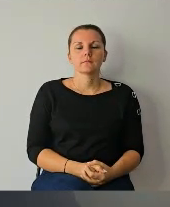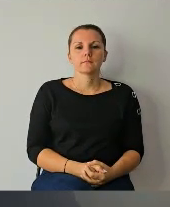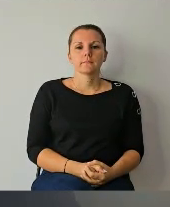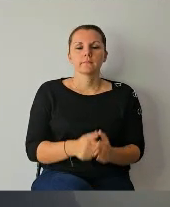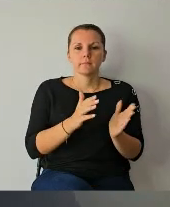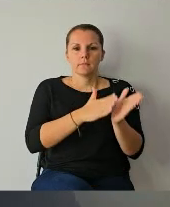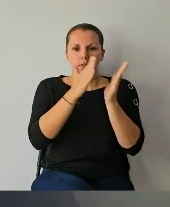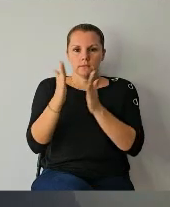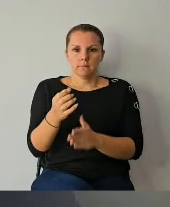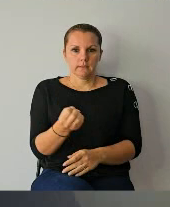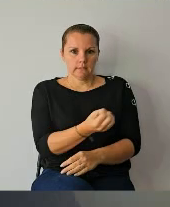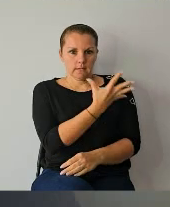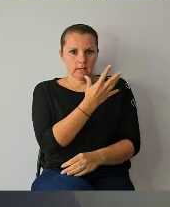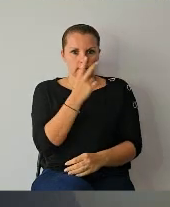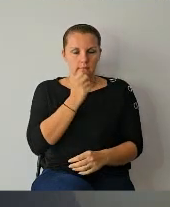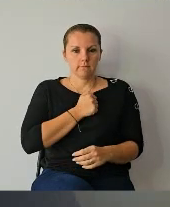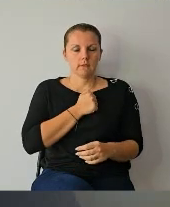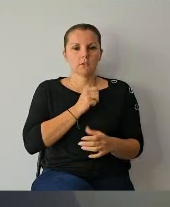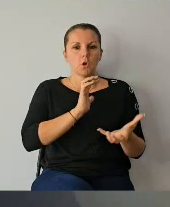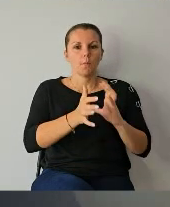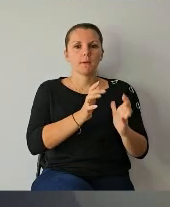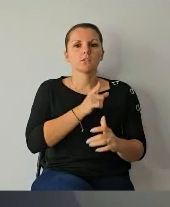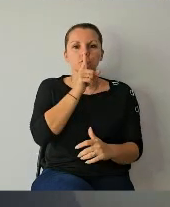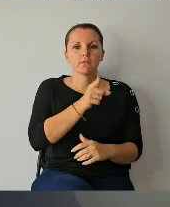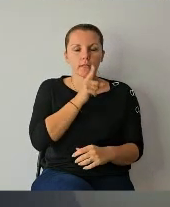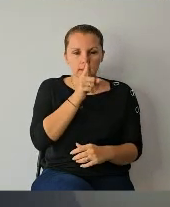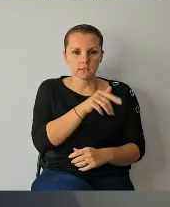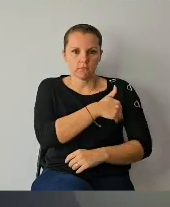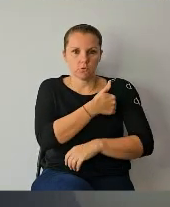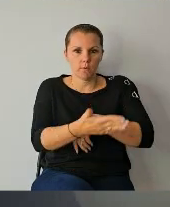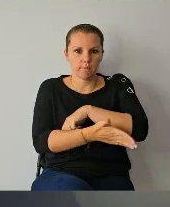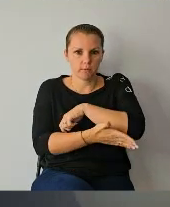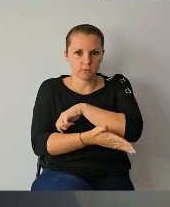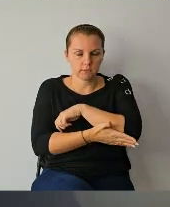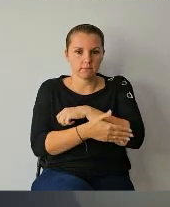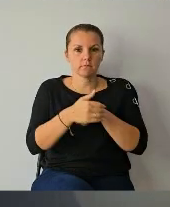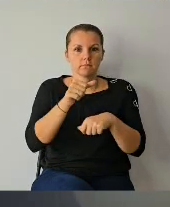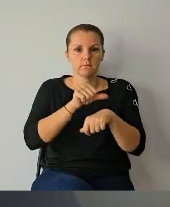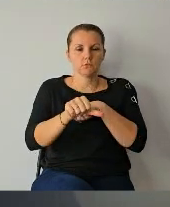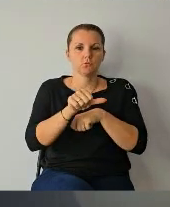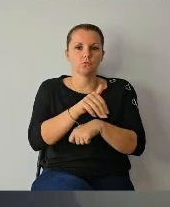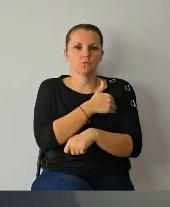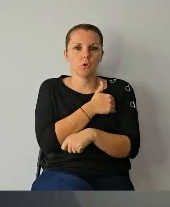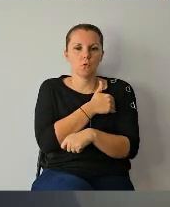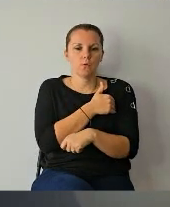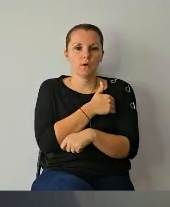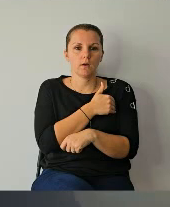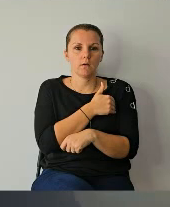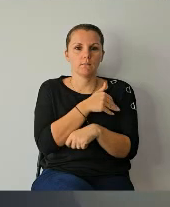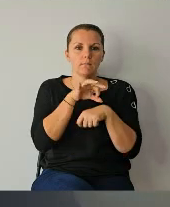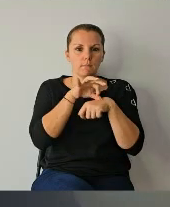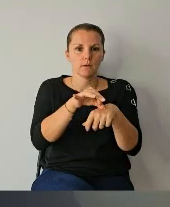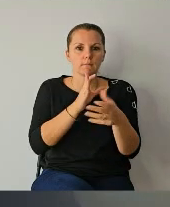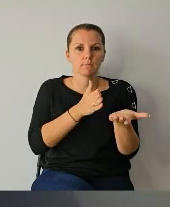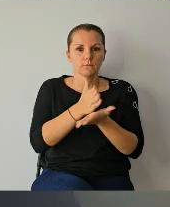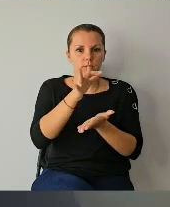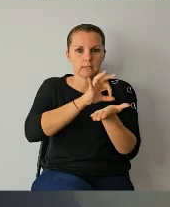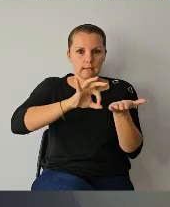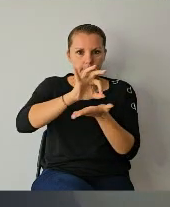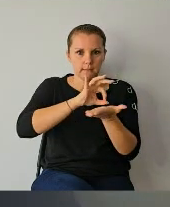Następny slajd przedstawia opiekę świetlicową w szkołach podstawowych. Są to szkoły podstawowe prowadzone przez gminę